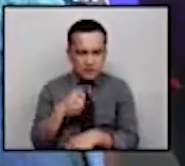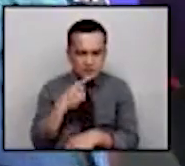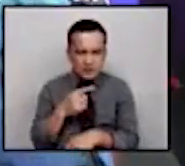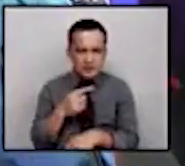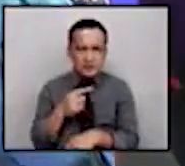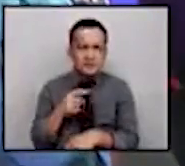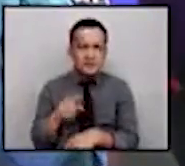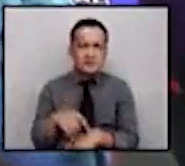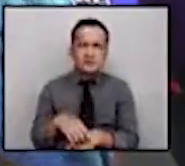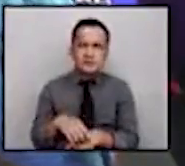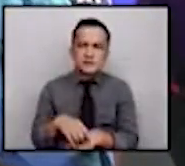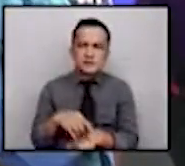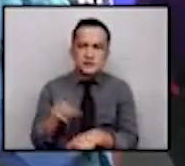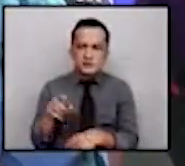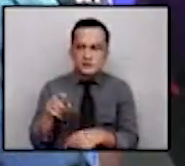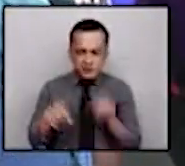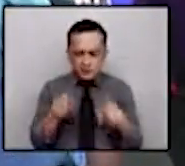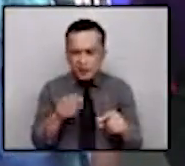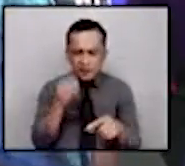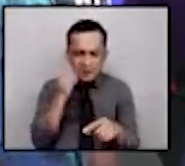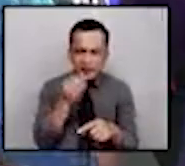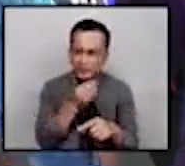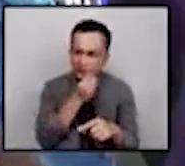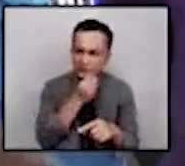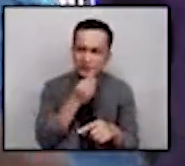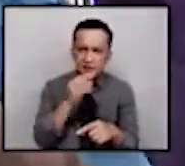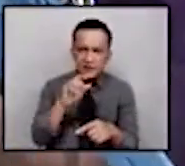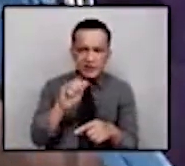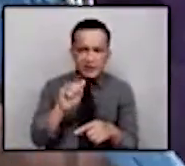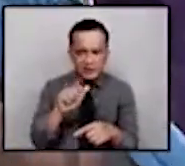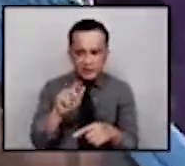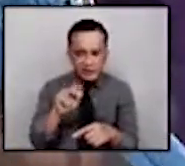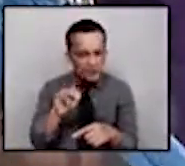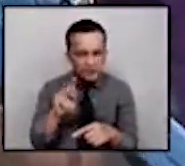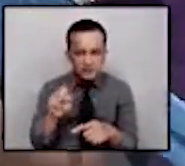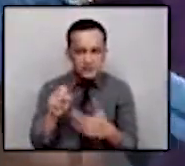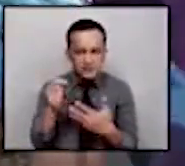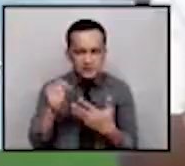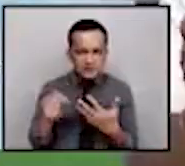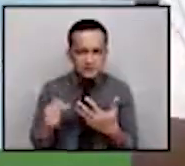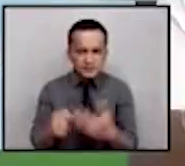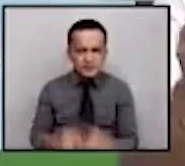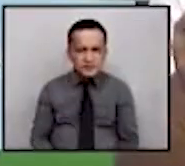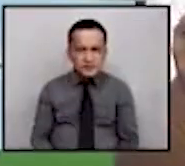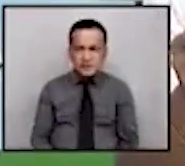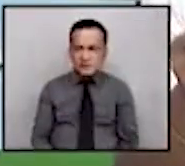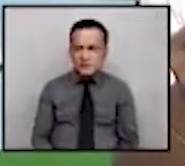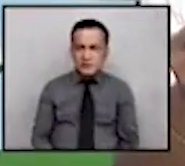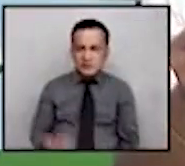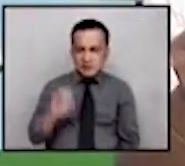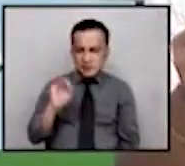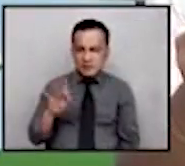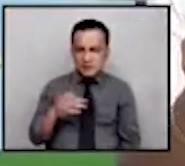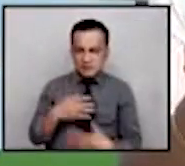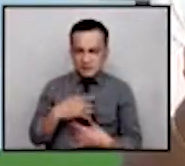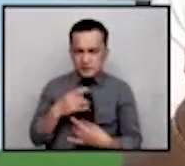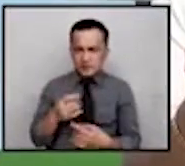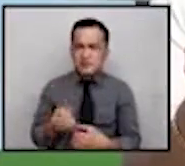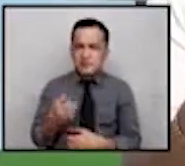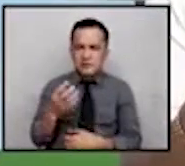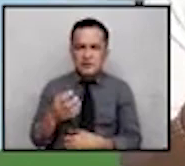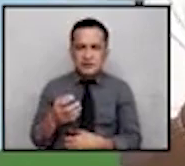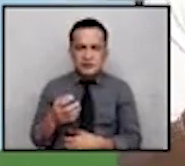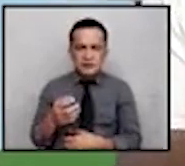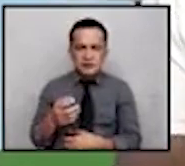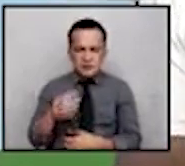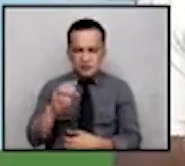fruits. Sunflower. Almond. Ah, okay. Oh, kung interesado kami, magkano yung ganitong mga mako?